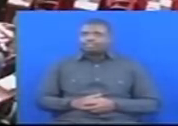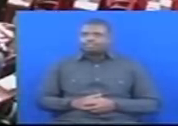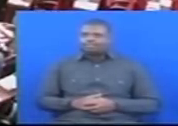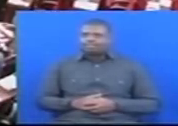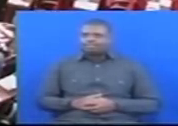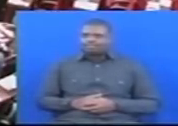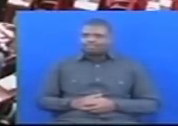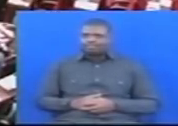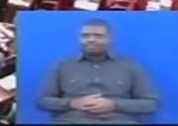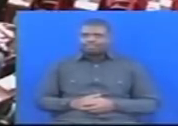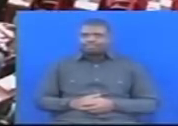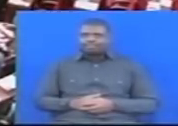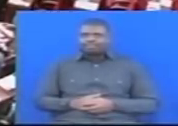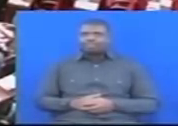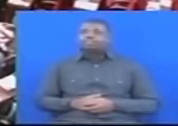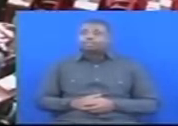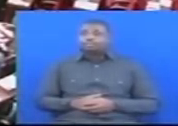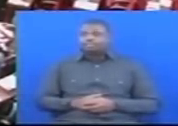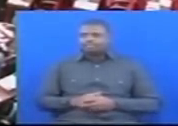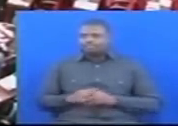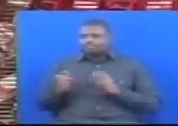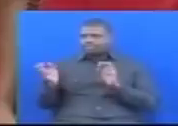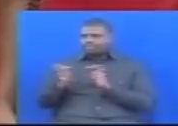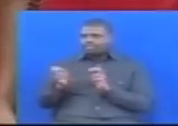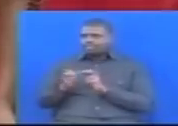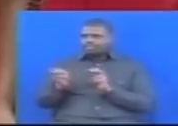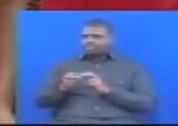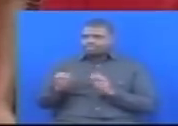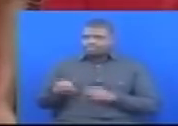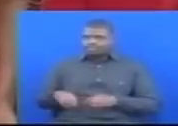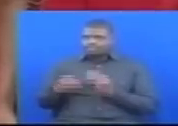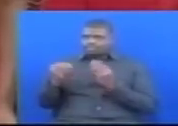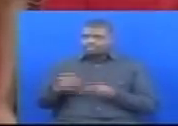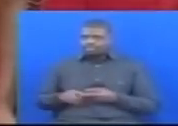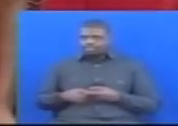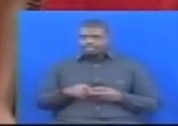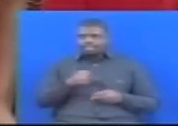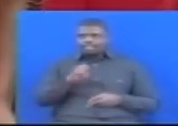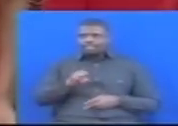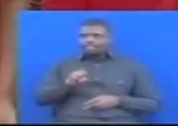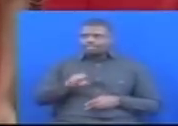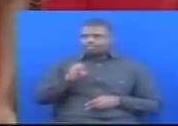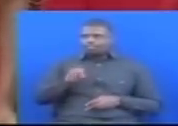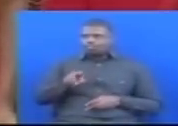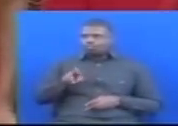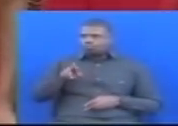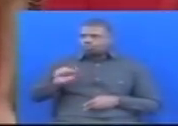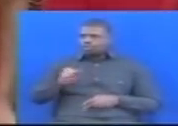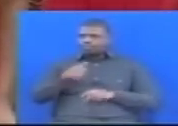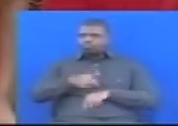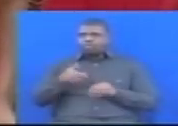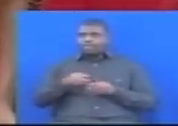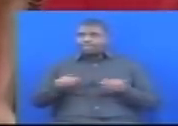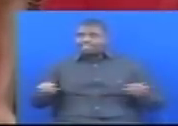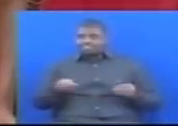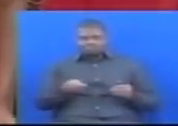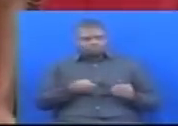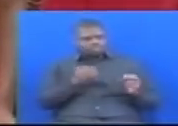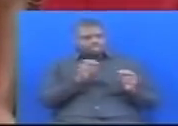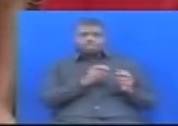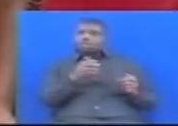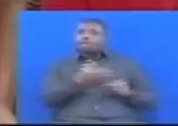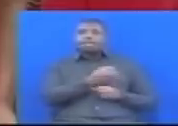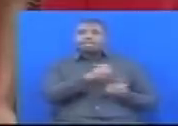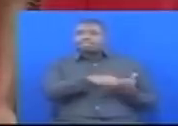Wanaozalisha umeme ni TANESCO na wanaopanga bei ya kuuza umeme ni EWURA. Kwa muda mrefu TANESCO imekuwa